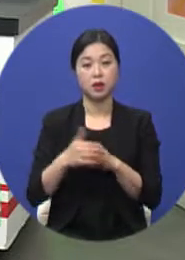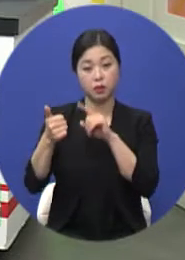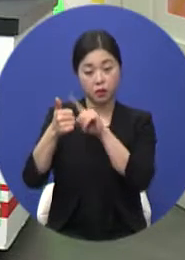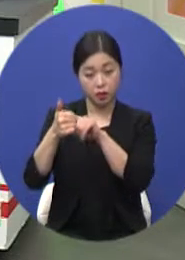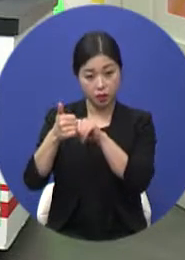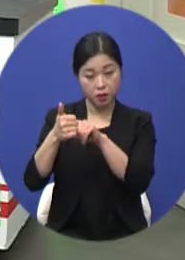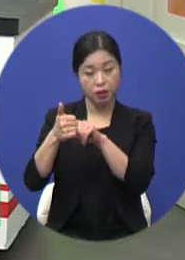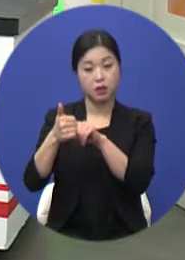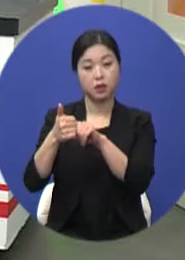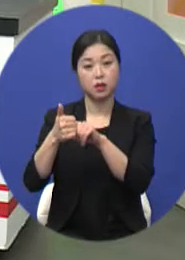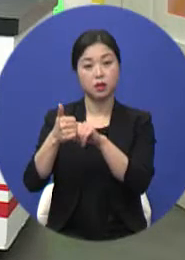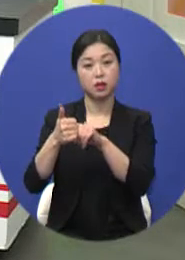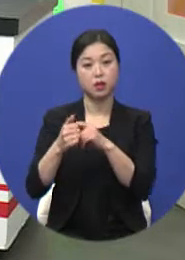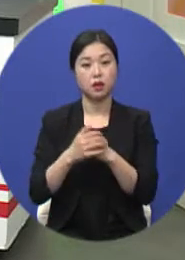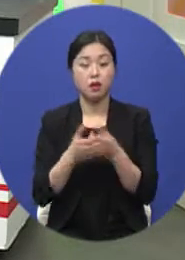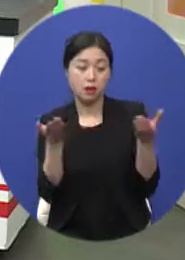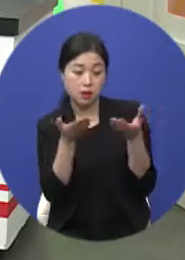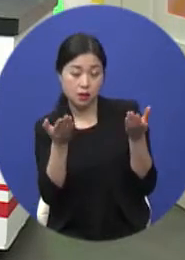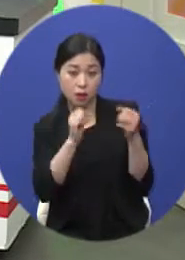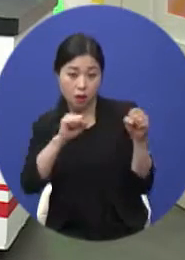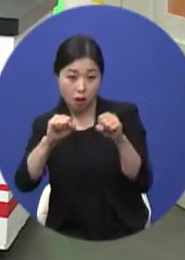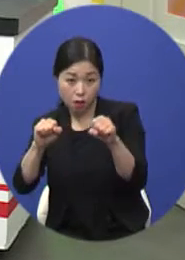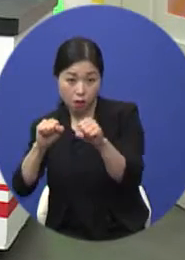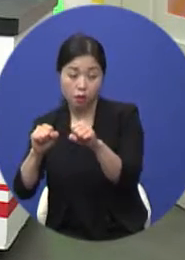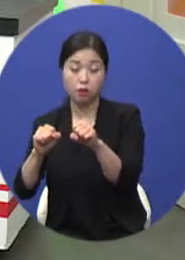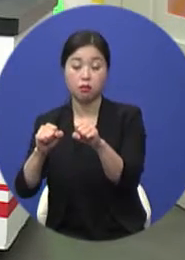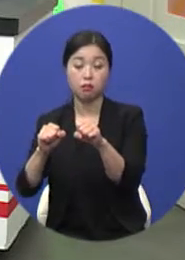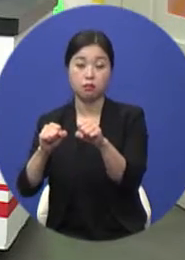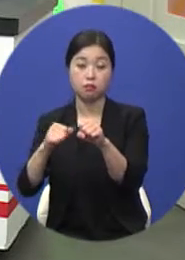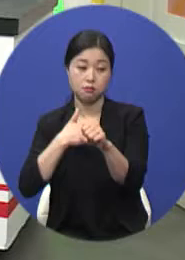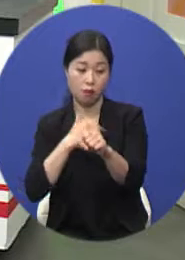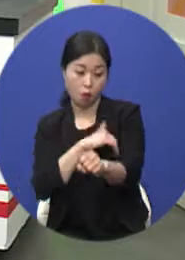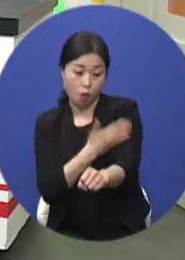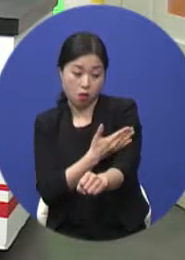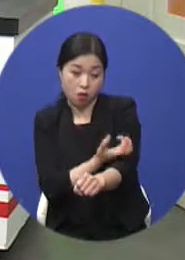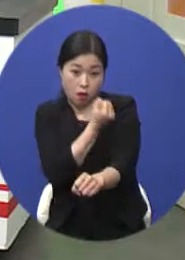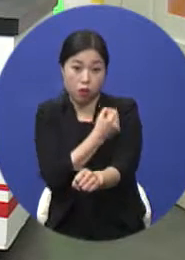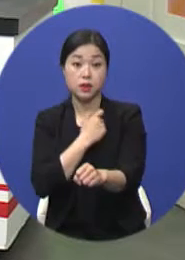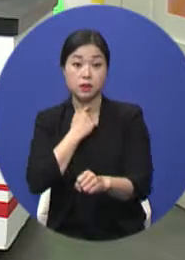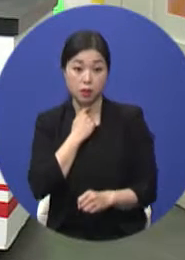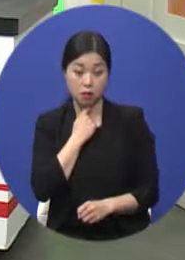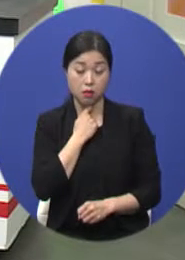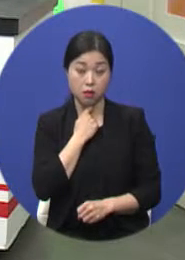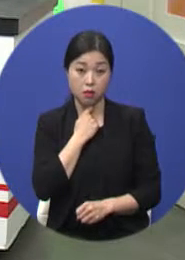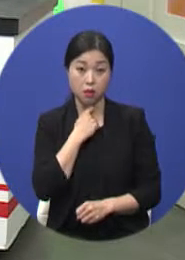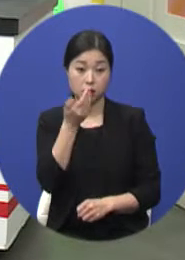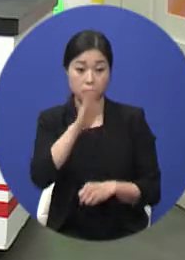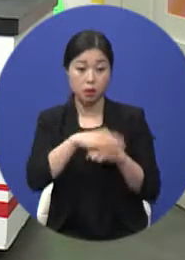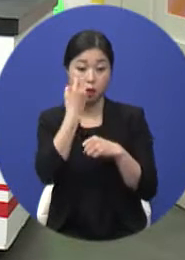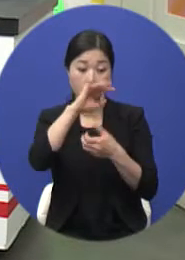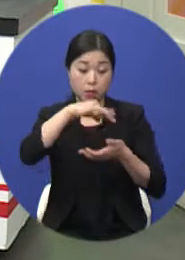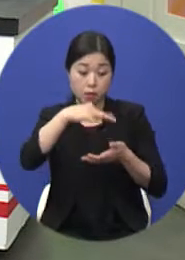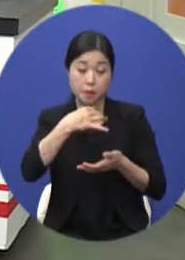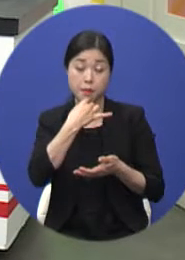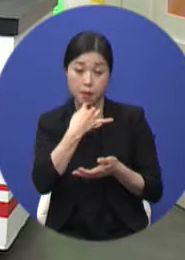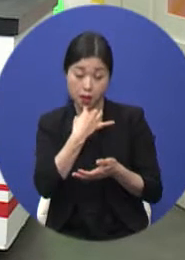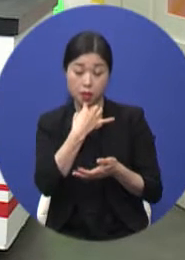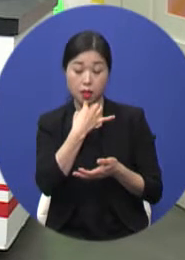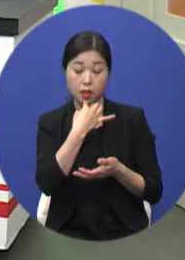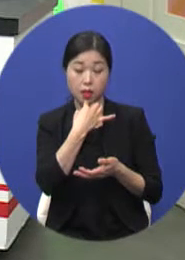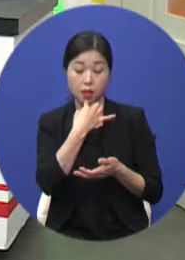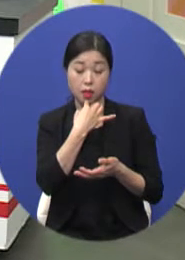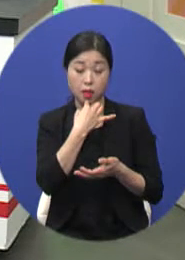자기 나름대로는 네. 일하고 뭐 나름대로 권리를 갖고 싶은데 그냥 월급만 받는다라고